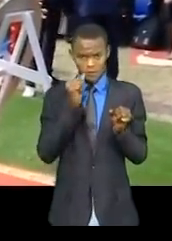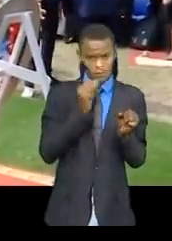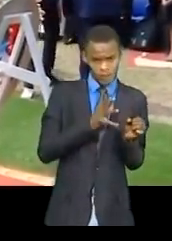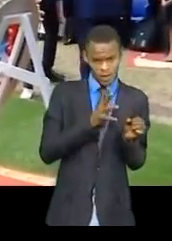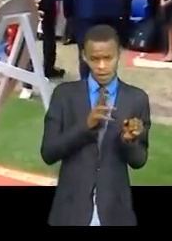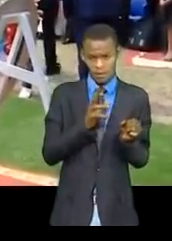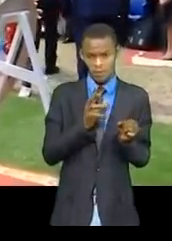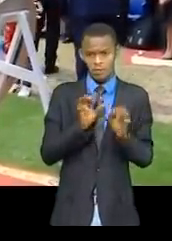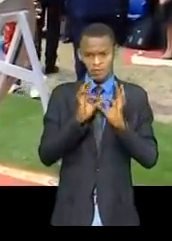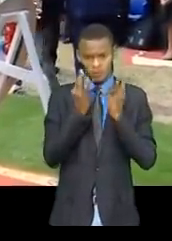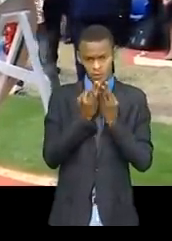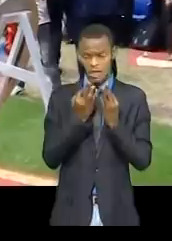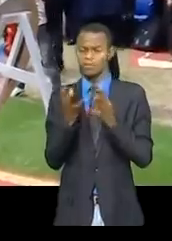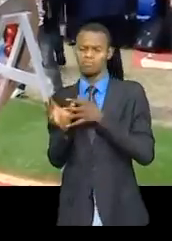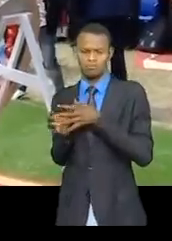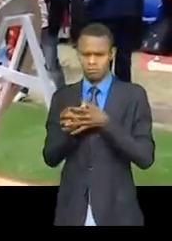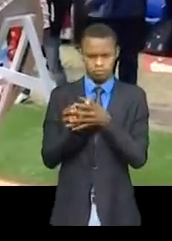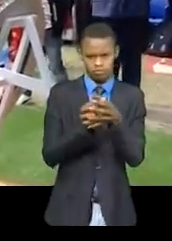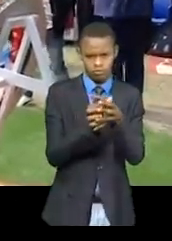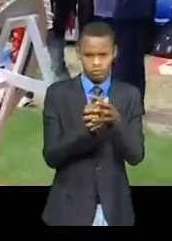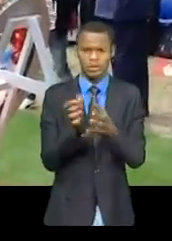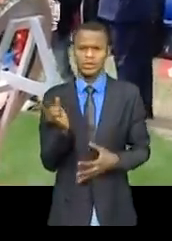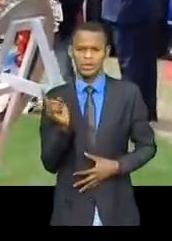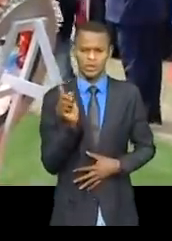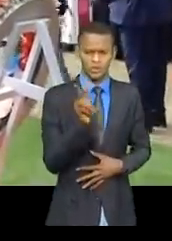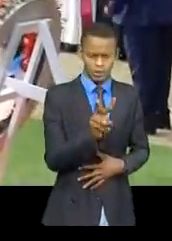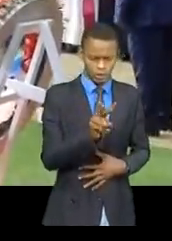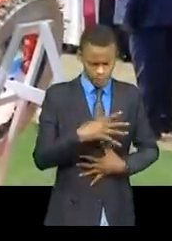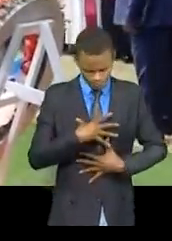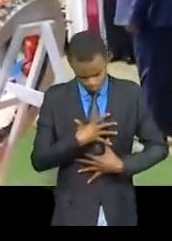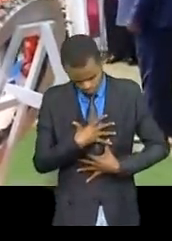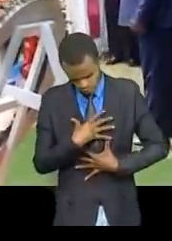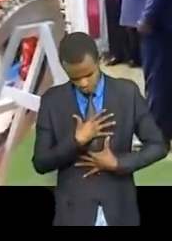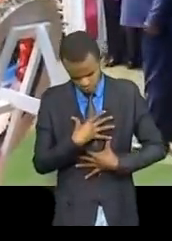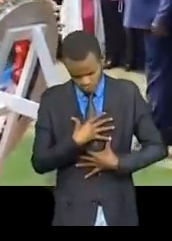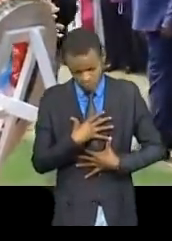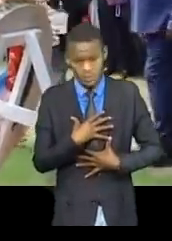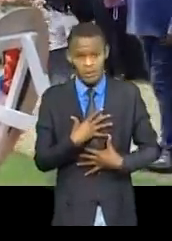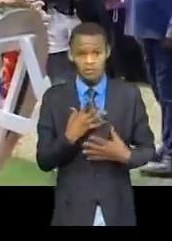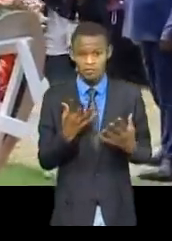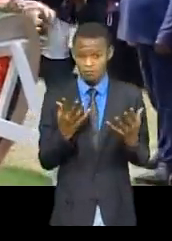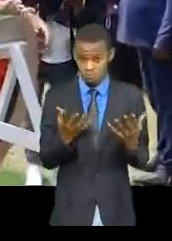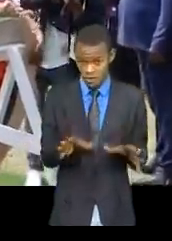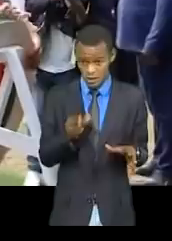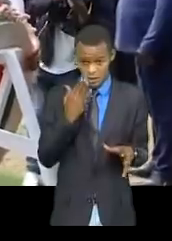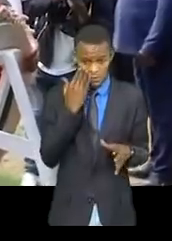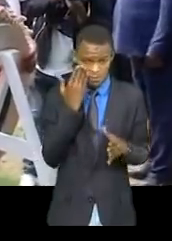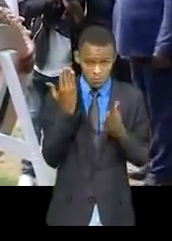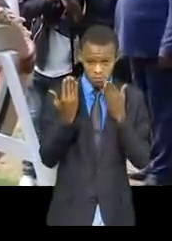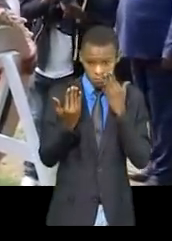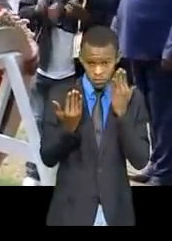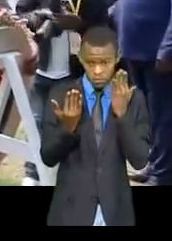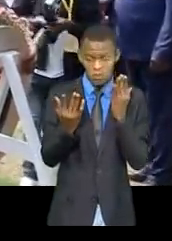venus s'incliner devant la dépouille mortelle. Au moment où la famille présidentielle n'a pas fini d'essuyer les larmes après la fratrie